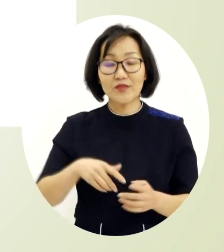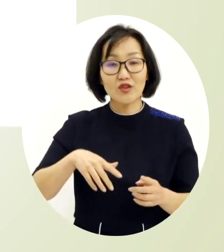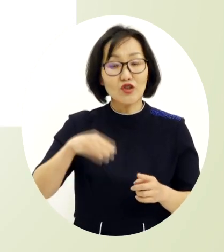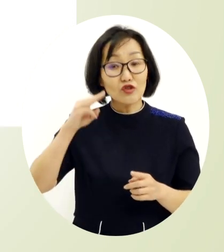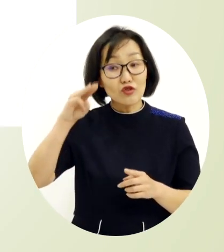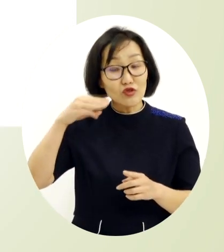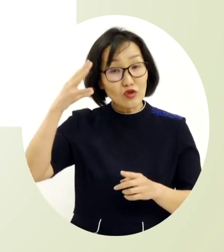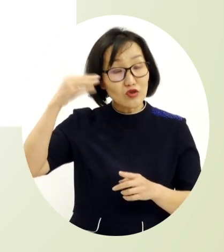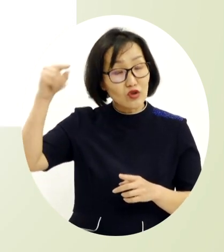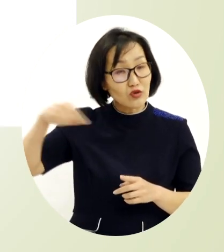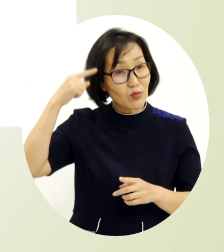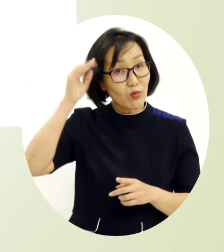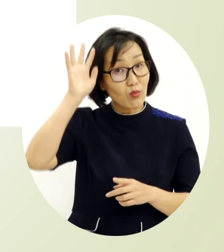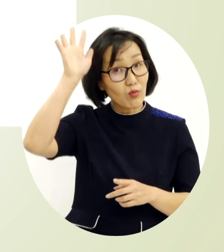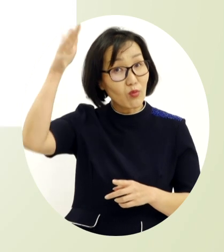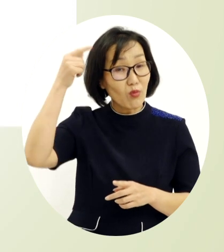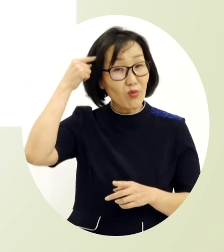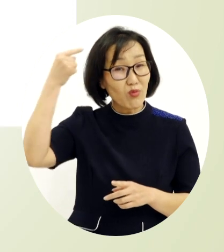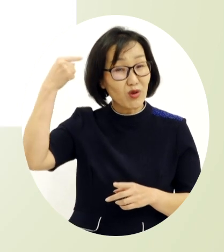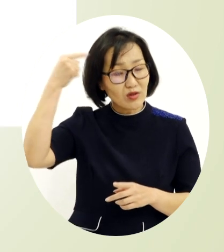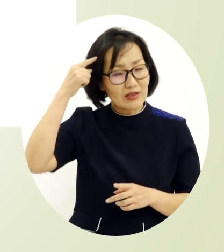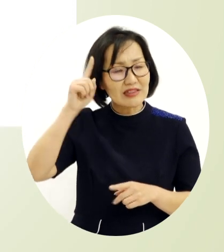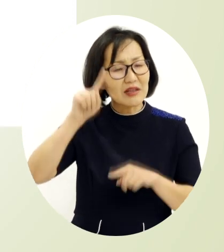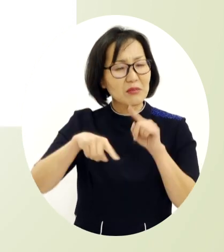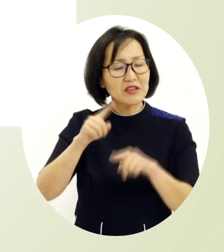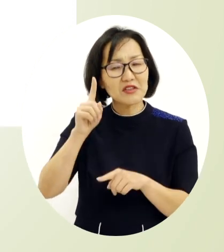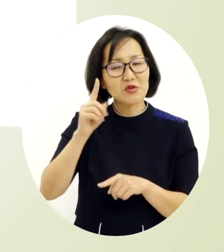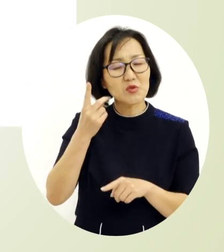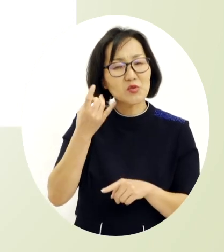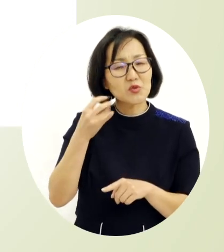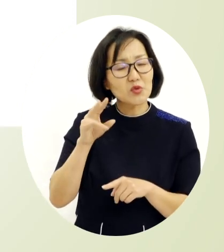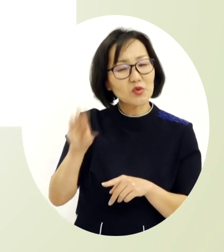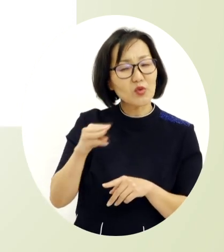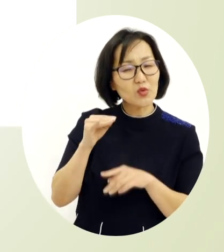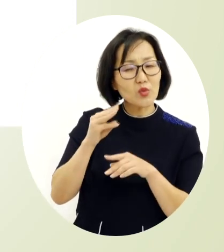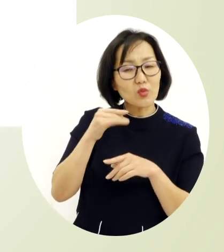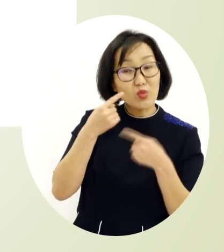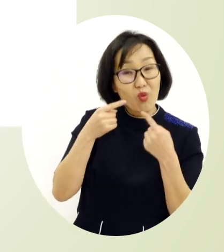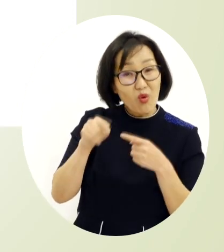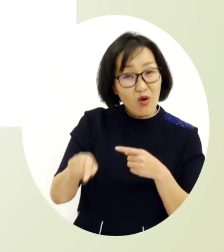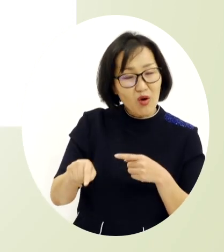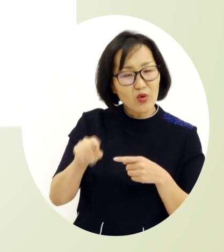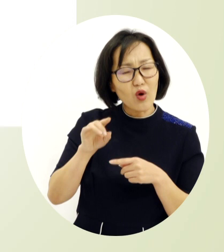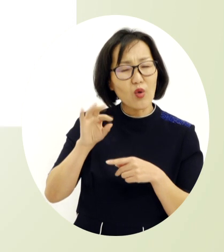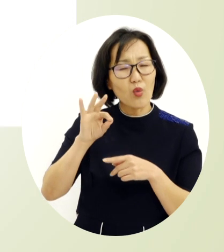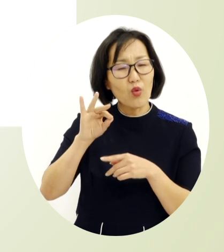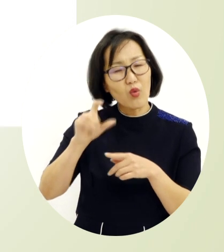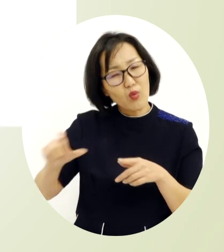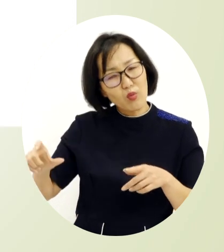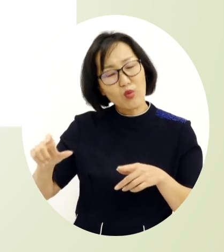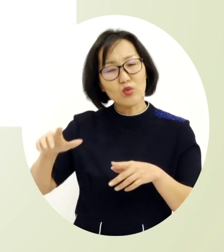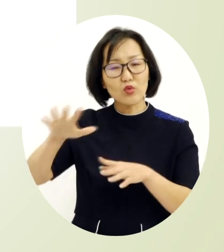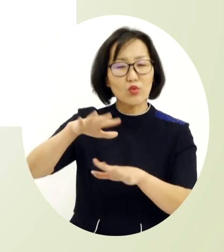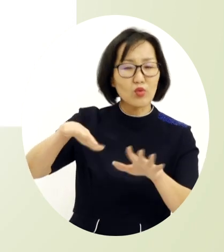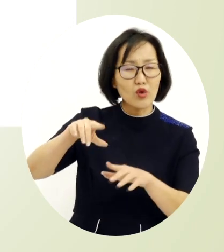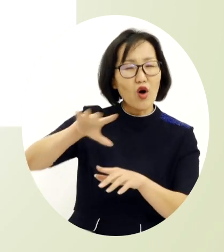Төсөөлөн бодох гэдэг маань ямар нэгэн зүйлийн тухай хүмүүс, хүүхдүүд оюун ухаандаа зураглан бодох хийсвэр